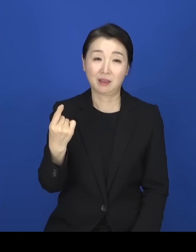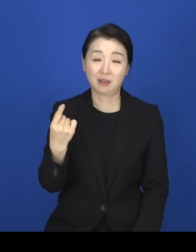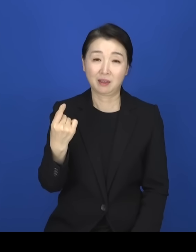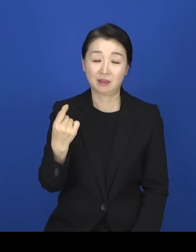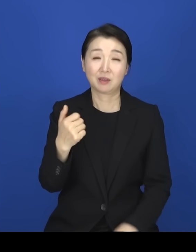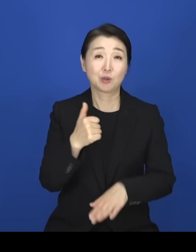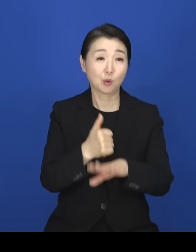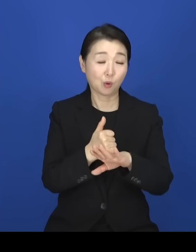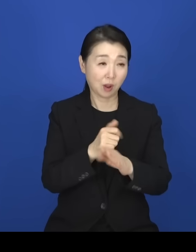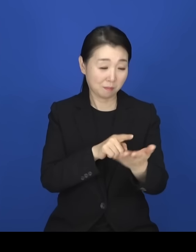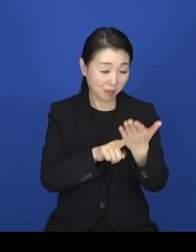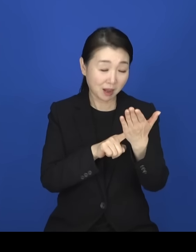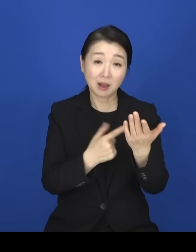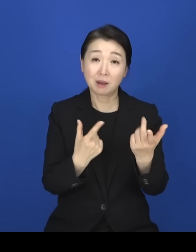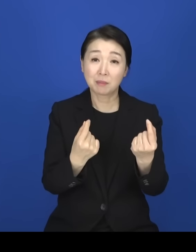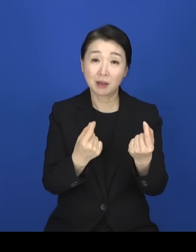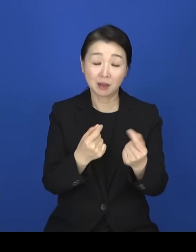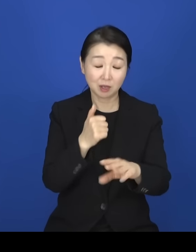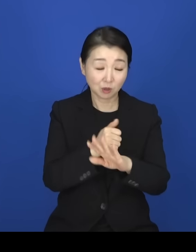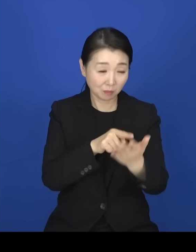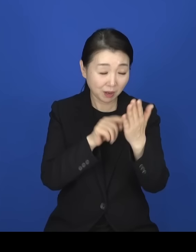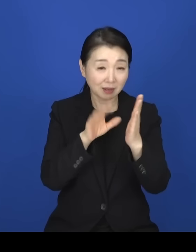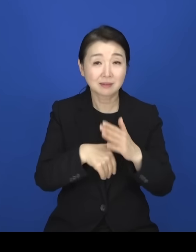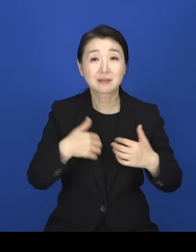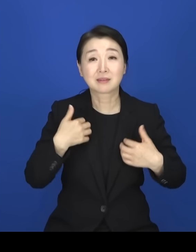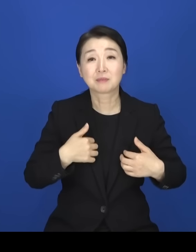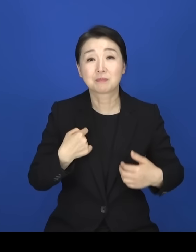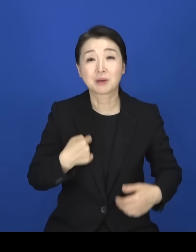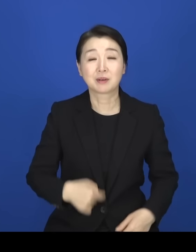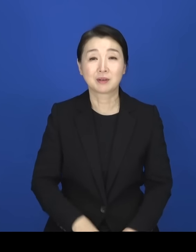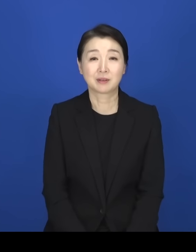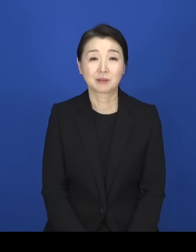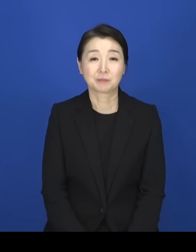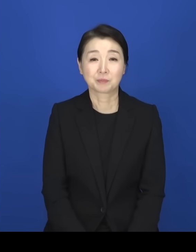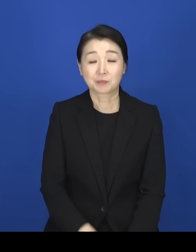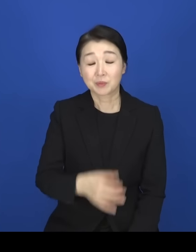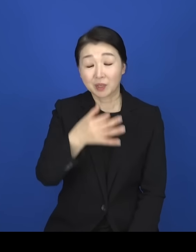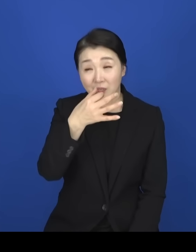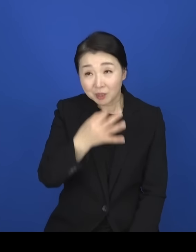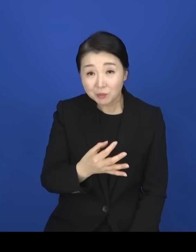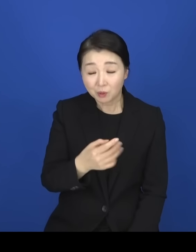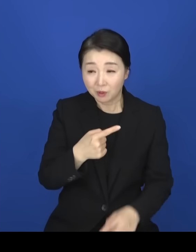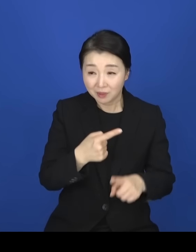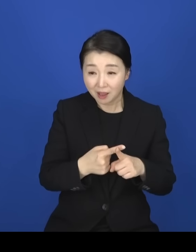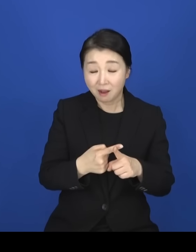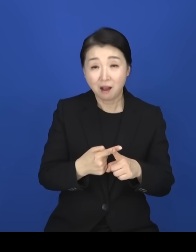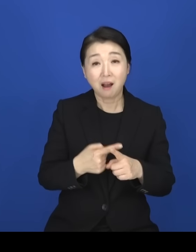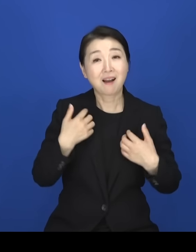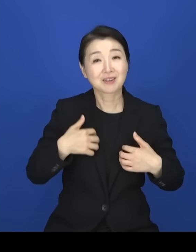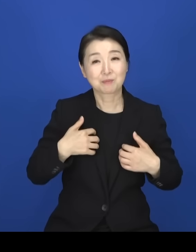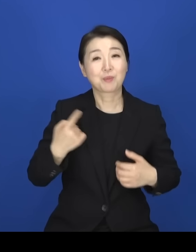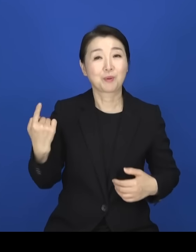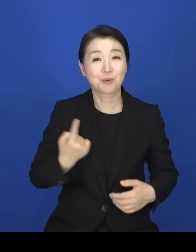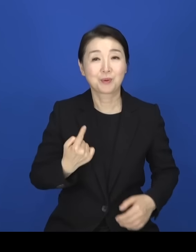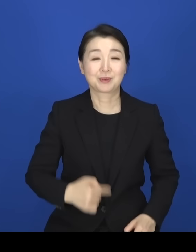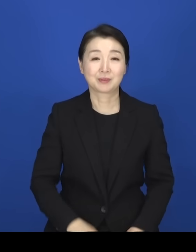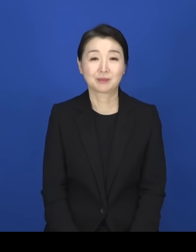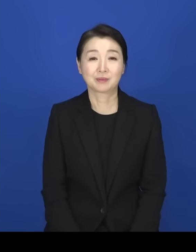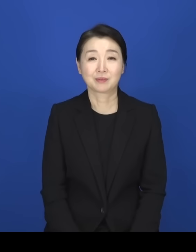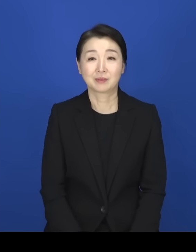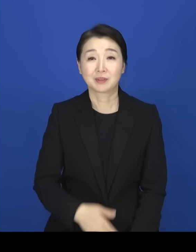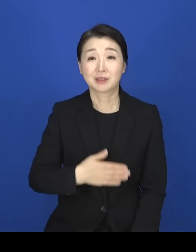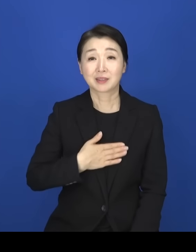결과가 생기면은 이 결과를 도출할 때 너무 기뻐요. 힘들었다 바로 기뻐져요. 네.